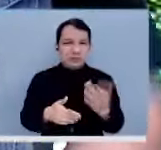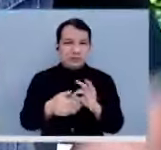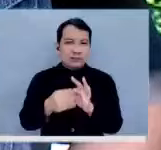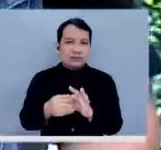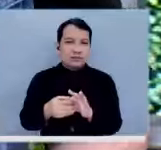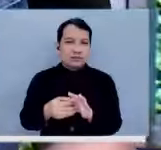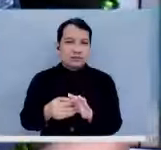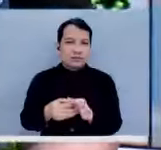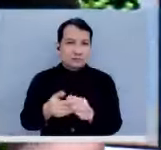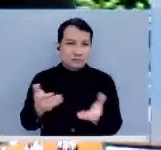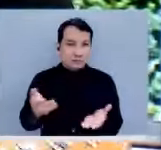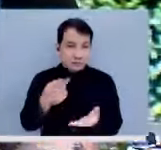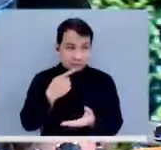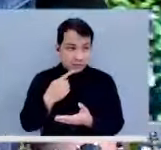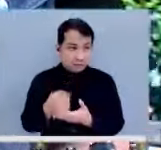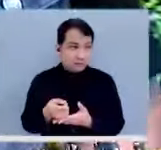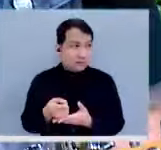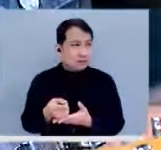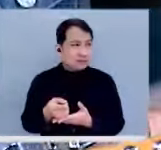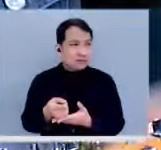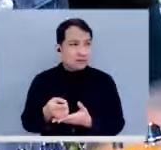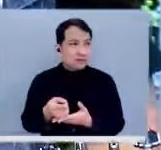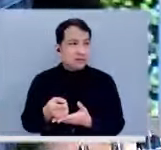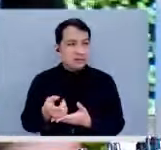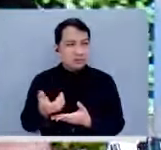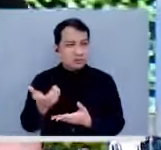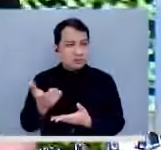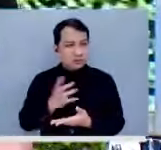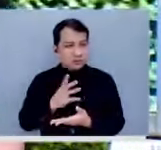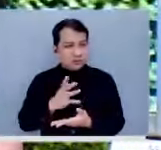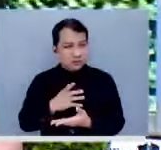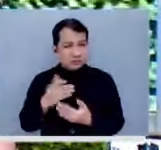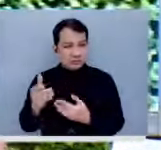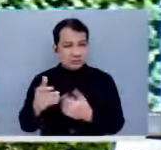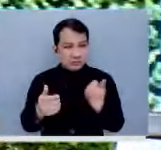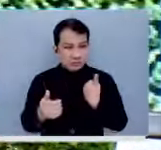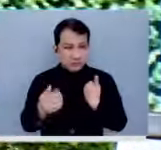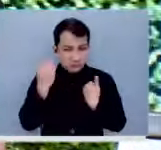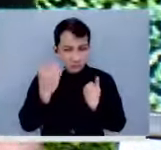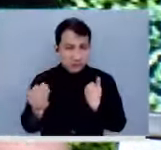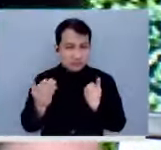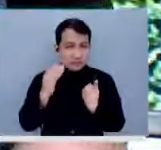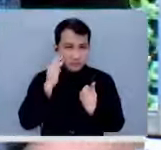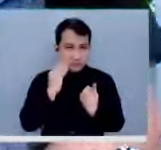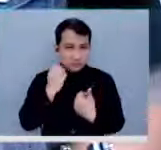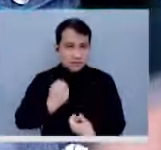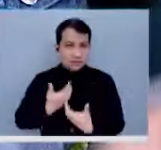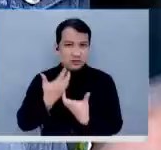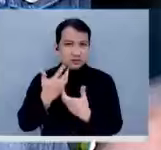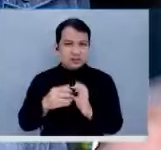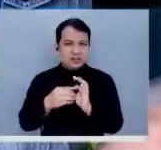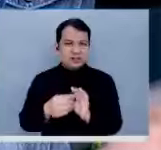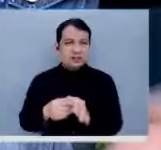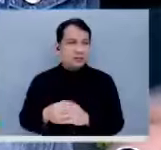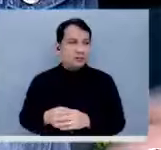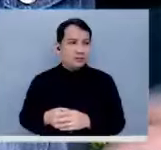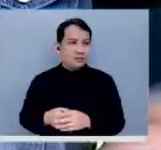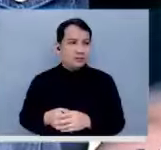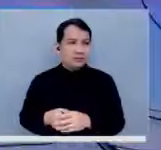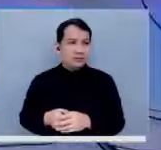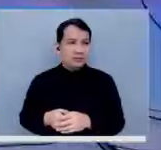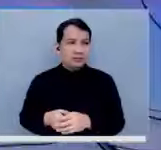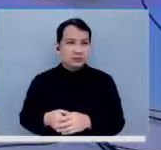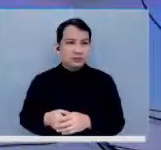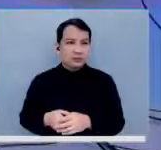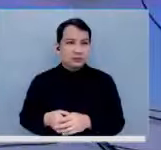silang, kumbaga yung push na, I mean, ma-push nila yung sarili nila na ma-express yung feelings nila. Kaya gusto niya hindi babaeng